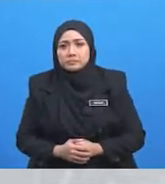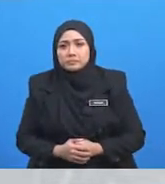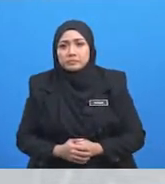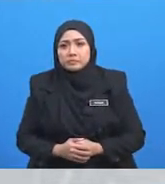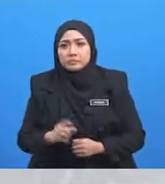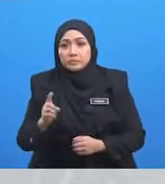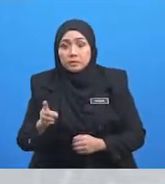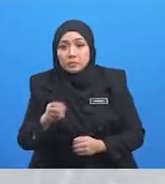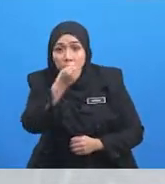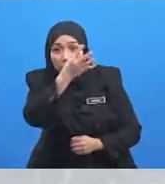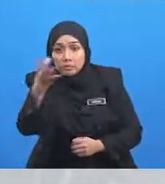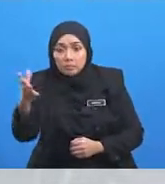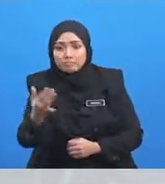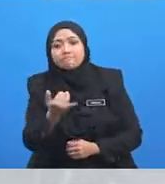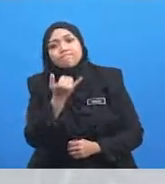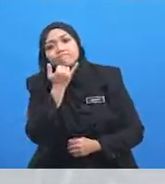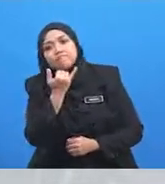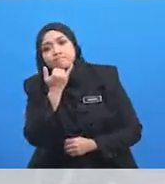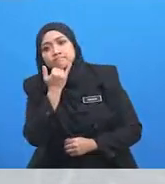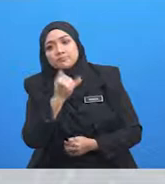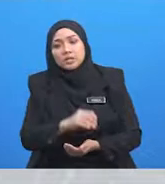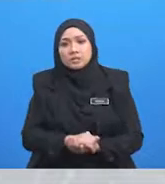Dia menyatakan kesalnya